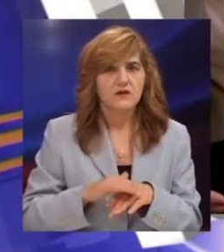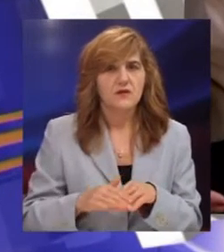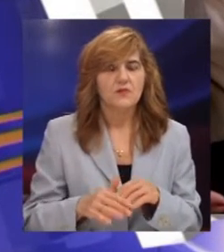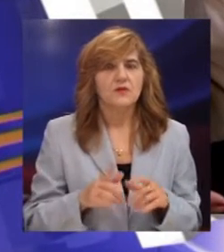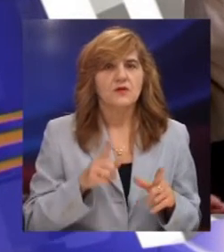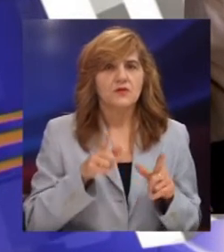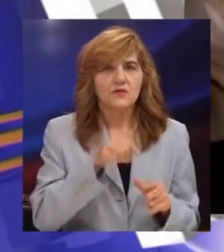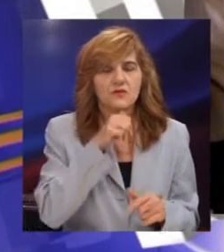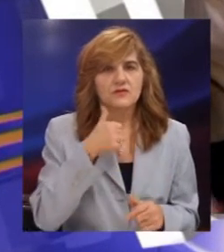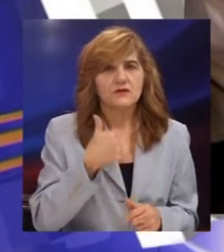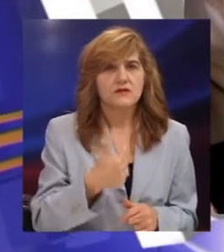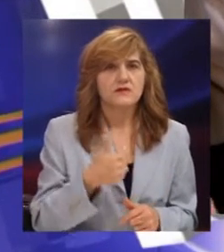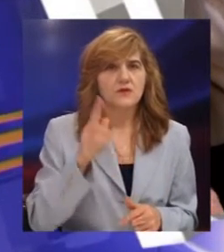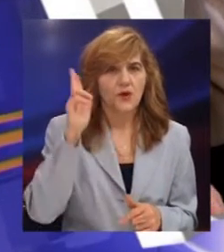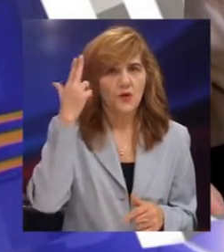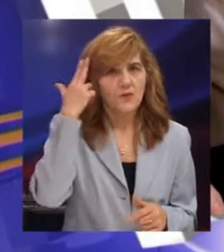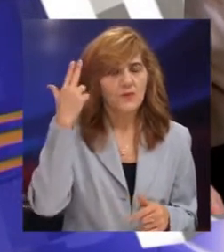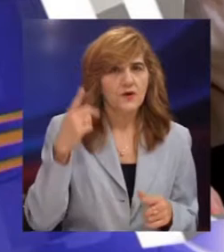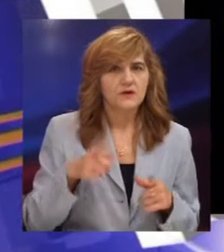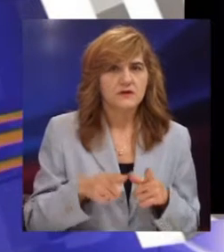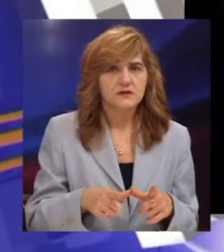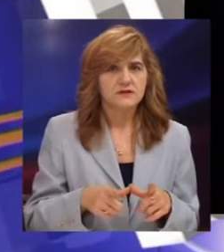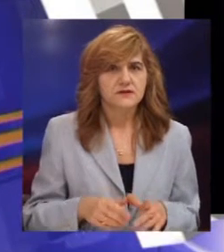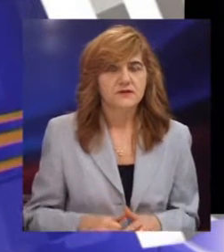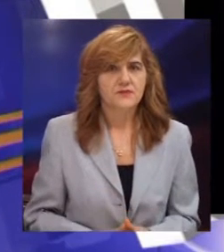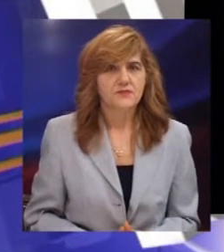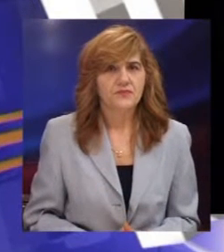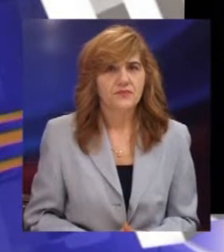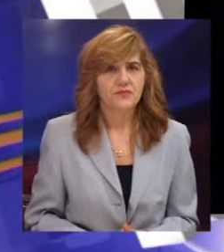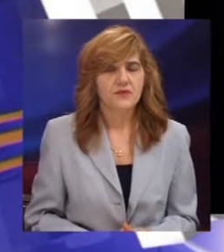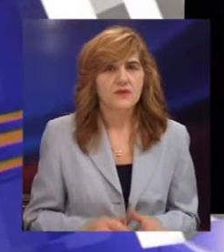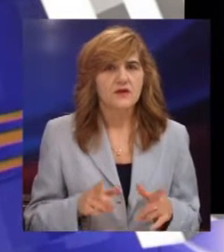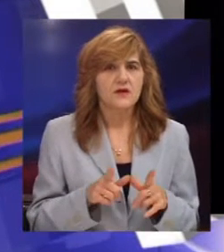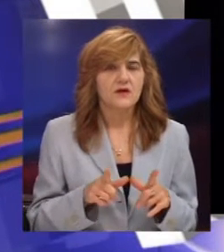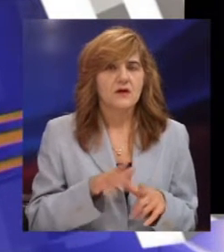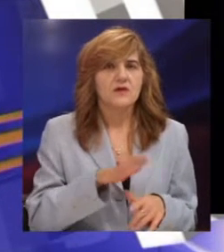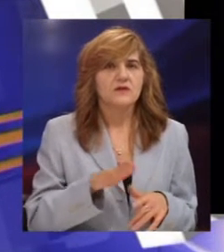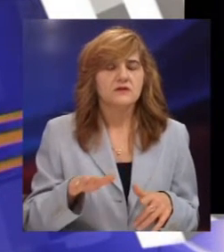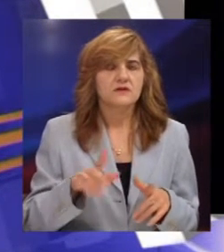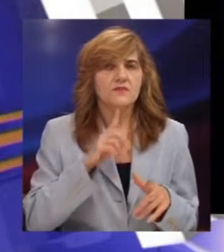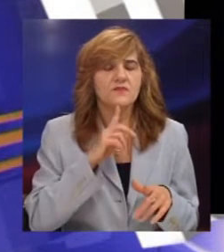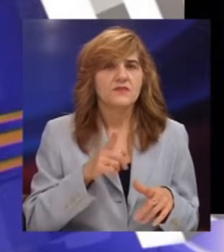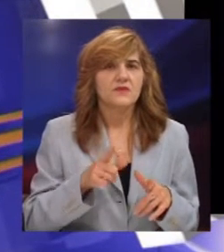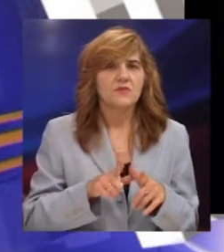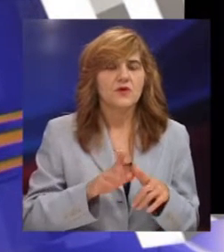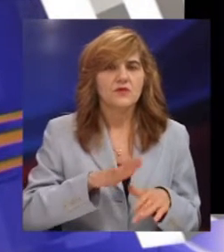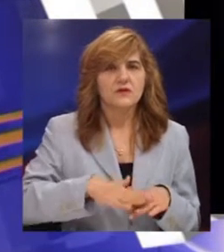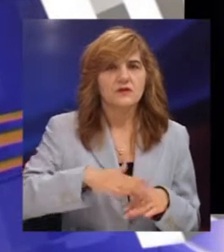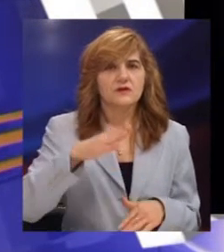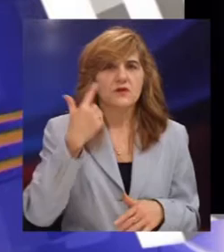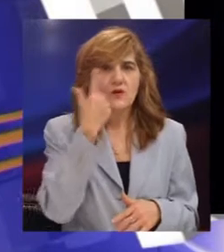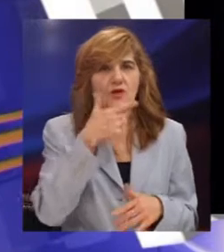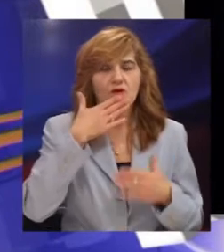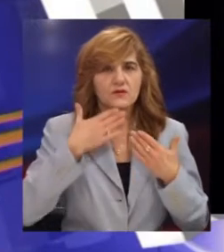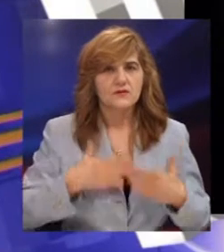i u populaciji poznatije takozvana deca leptiri. To organizam ne proizvodi